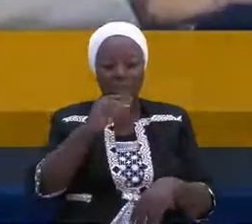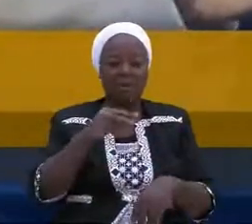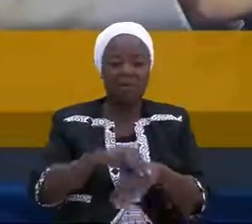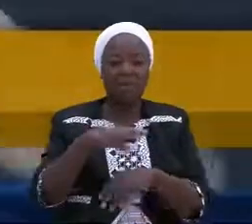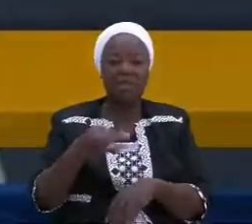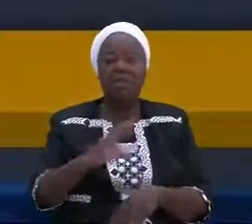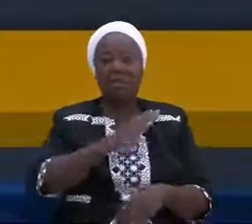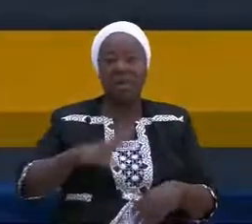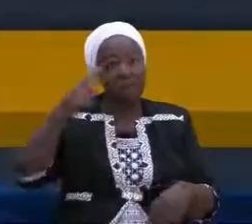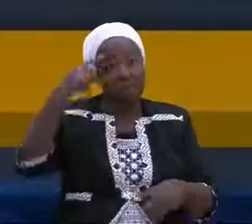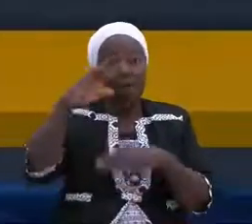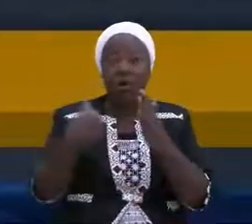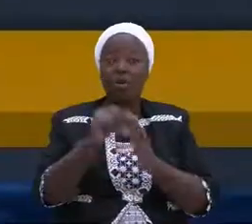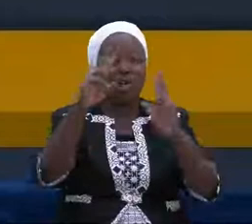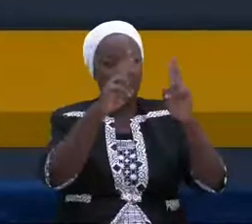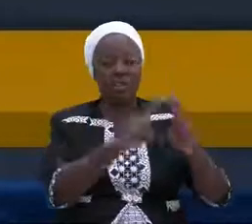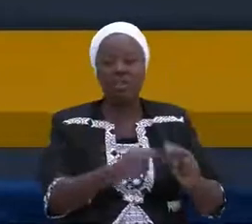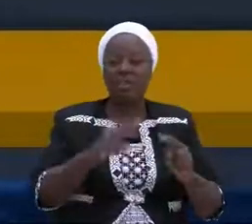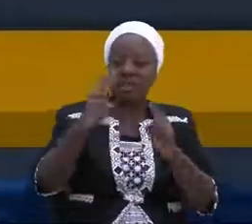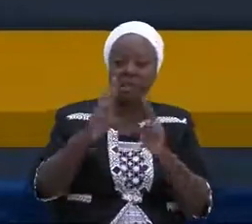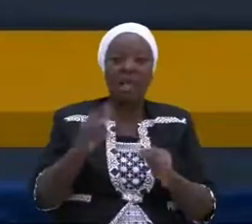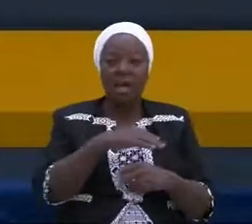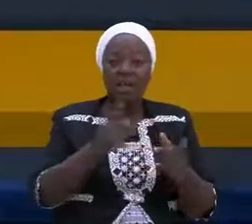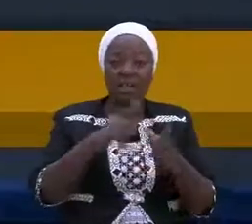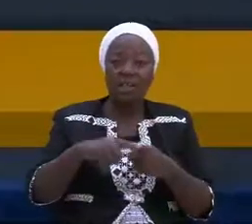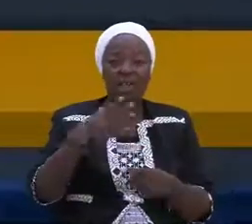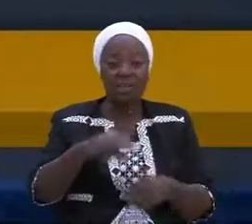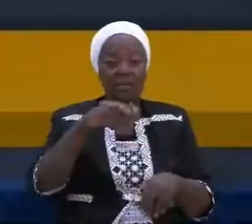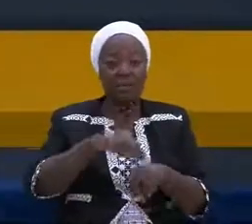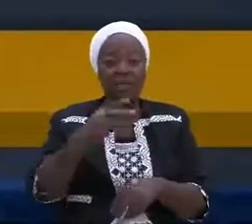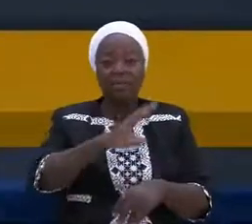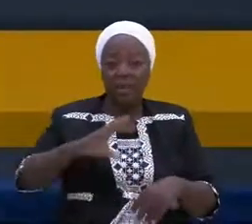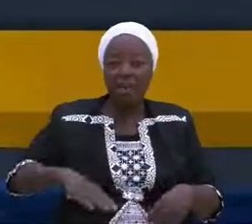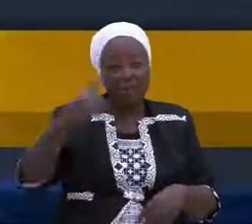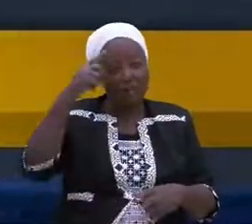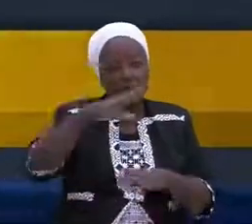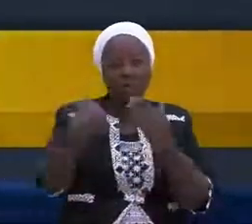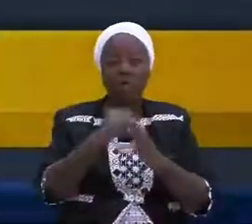ville. Le message de Christ pour toute la ville.